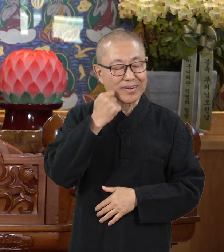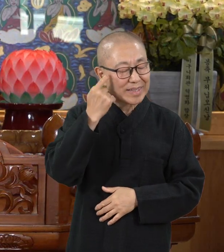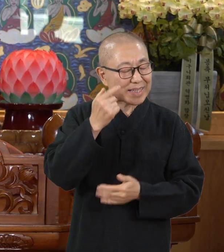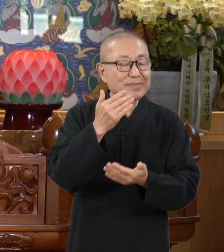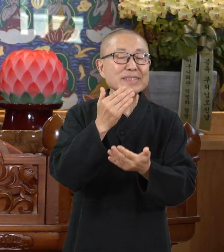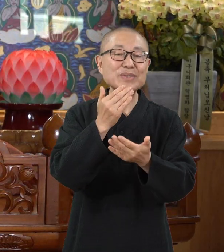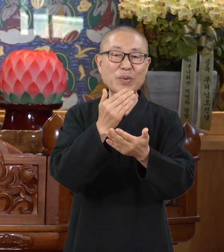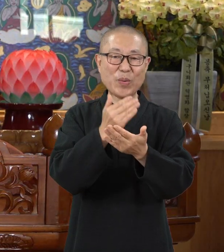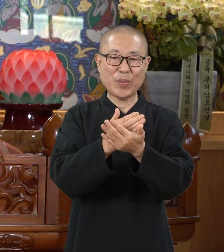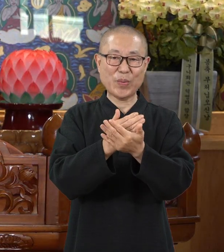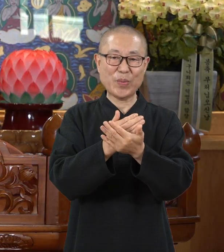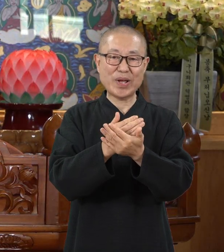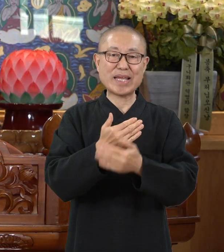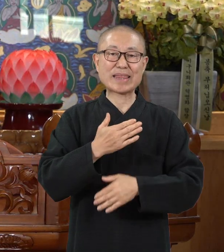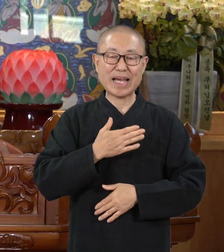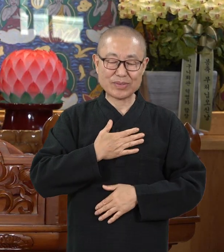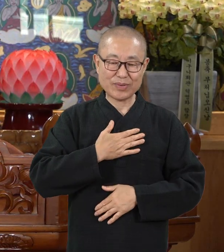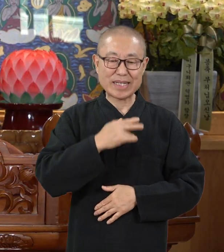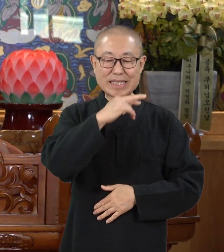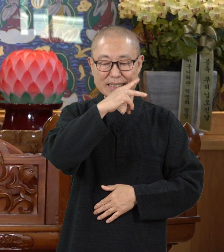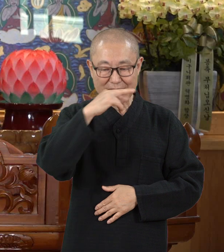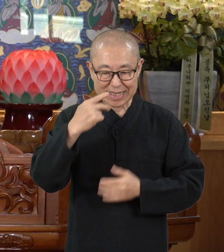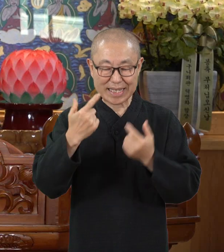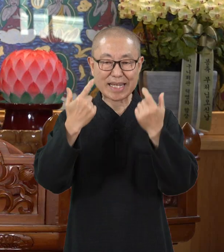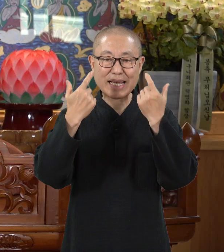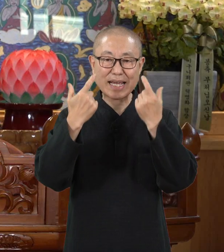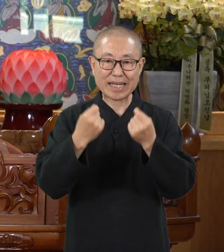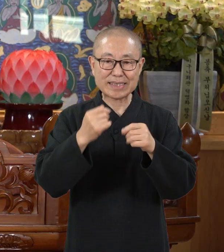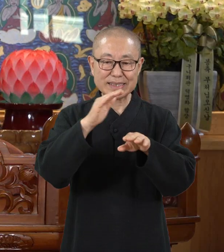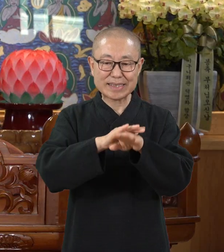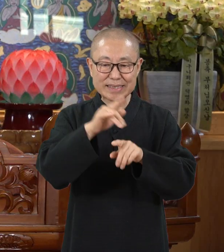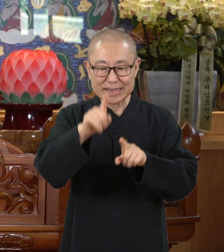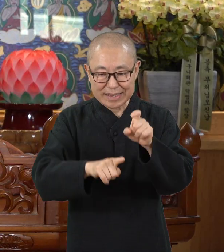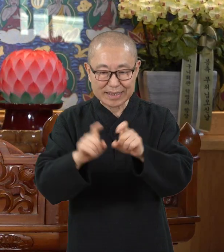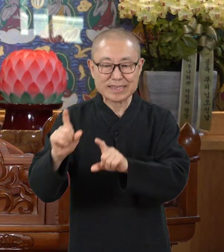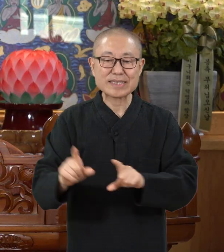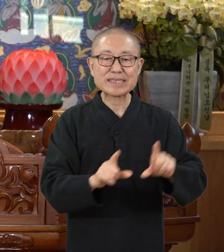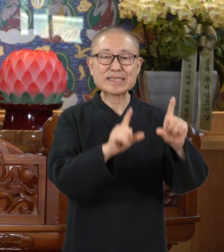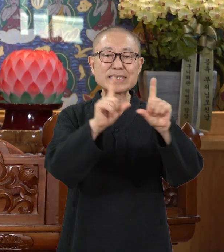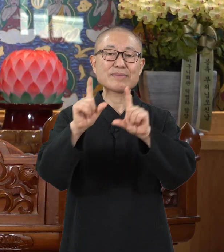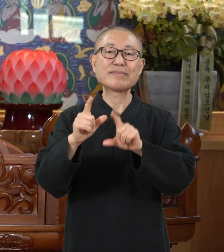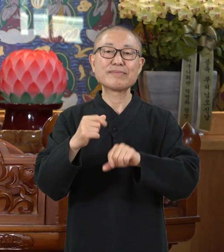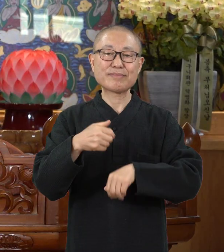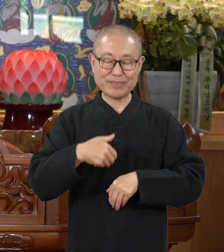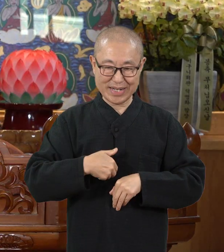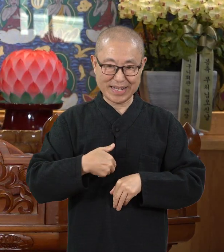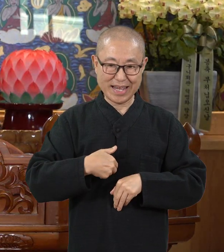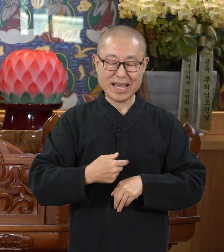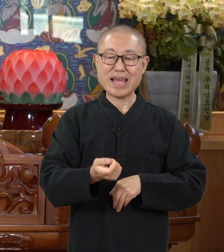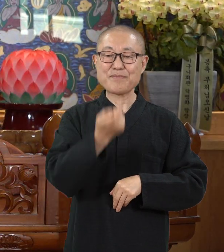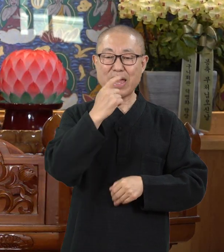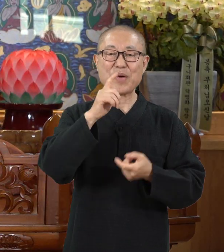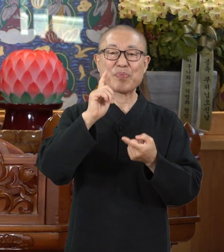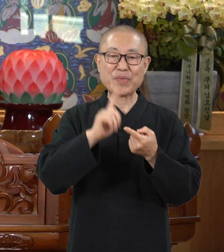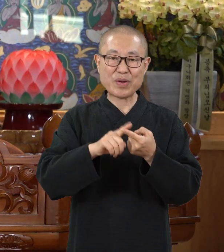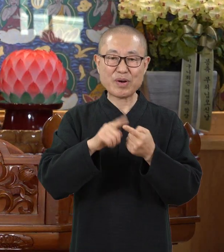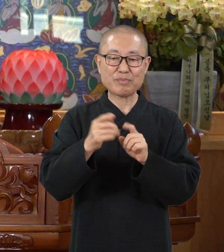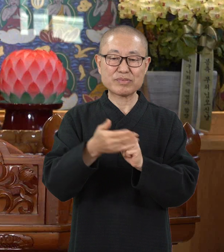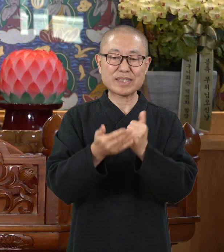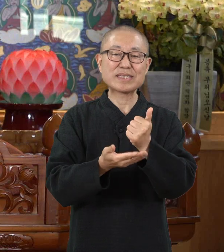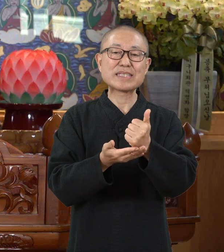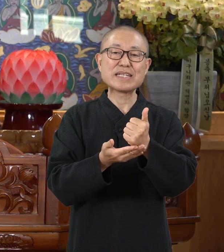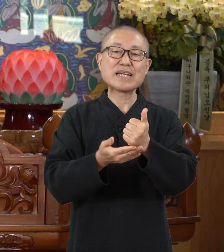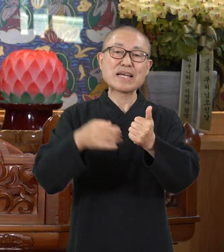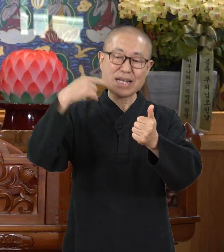생각하지 마시고 나도 향기를 내뿜는 일상을 보내자. 그리고 배운 대로 부처님